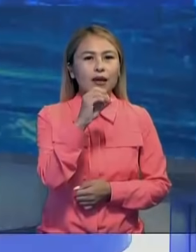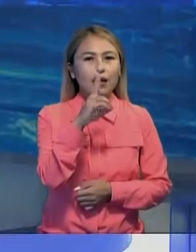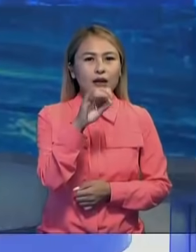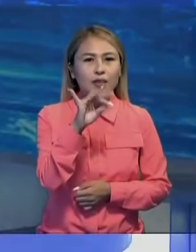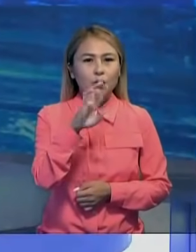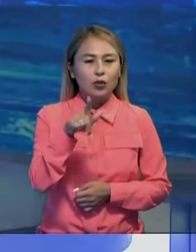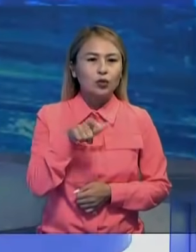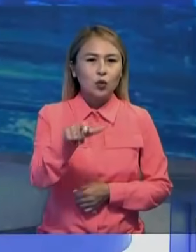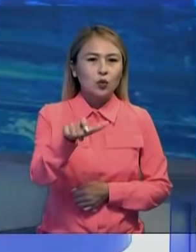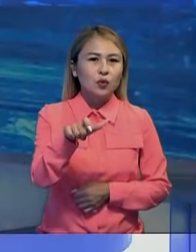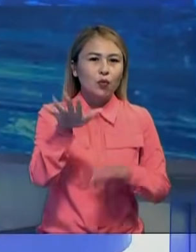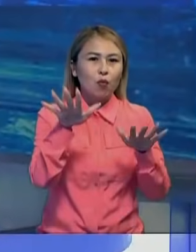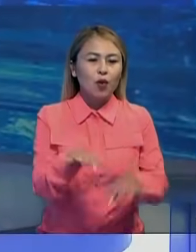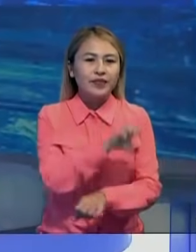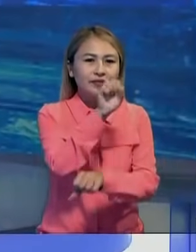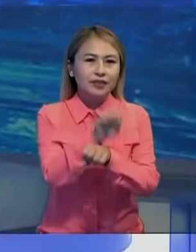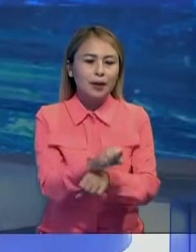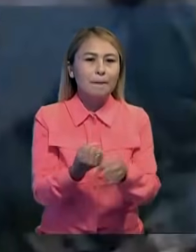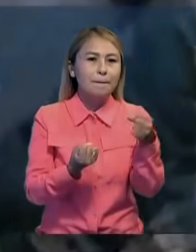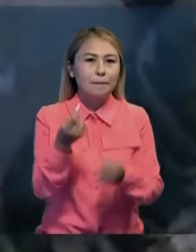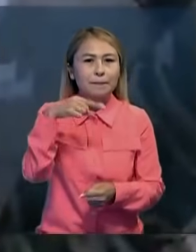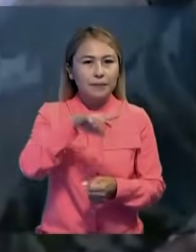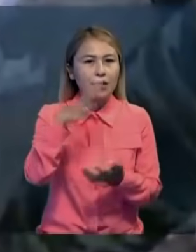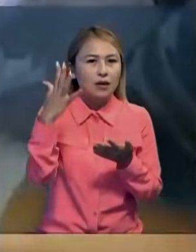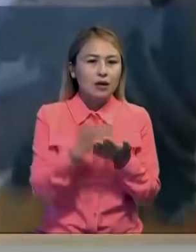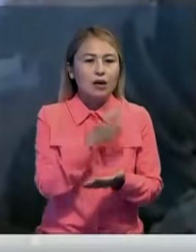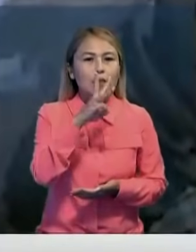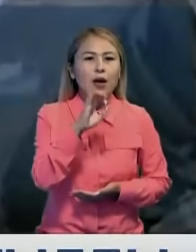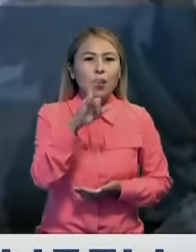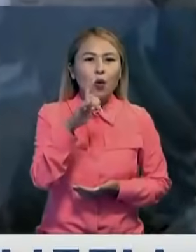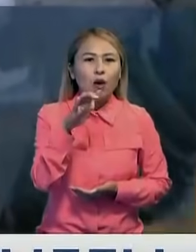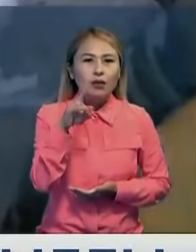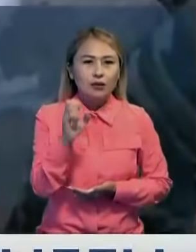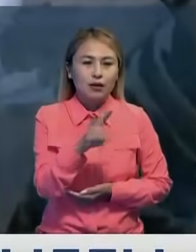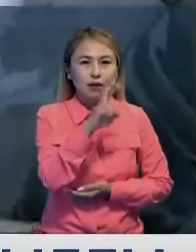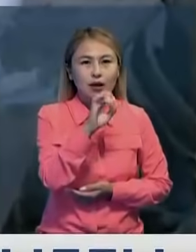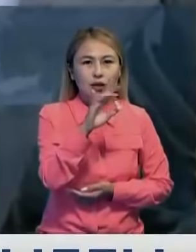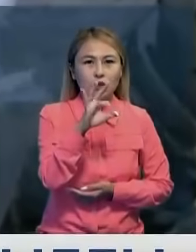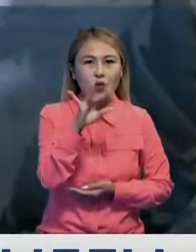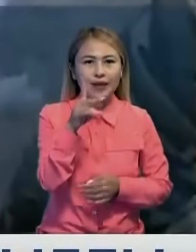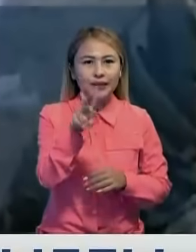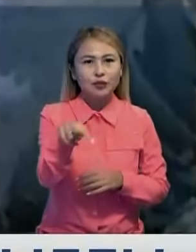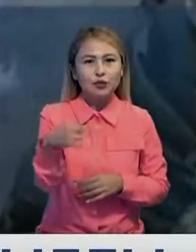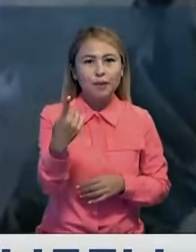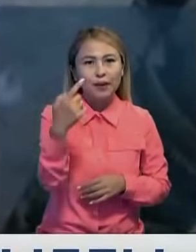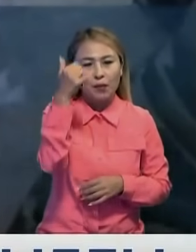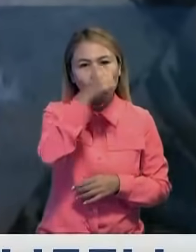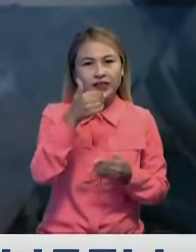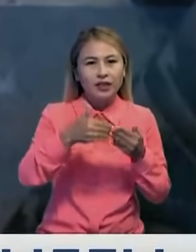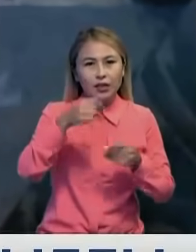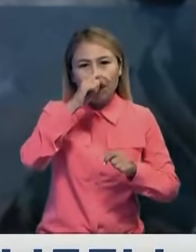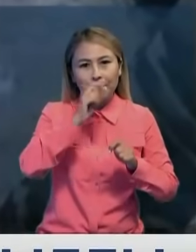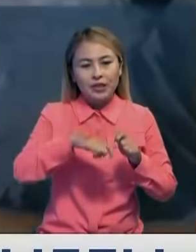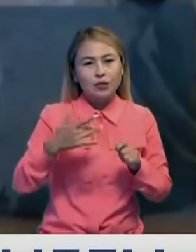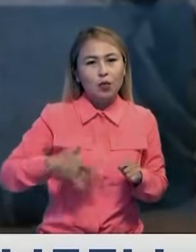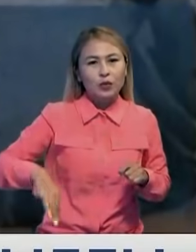Екатеринбург тас жолының бойында тоқтатылған көліктен осынша көлемде марихуана табылды. Қарасура 2021 профилактикалық шарасы